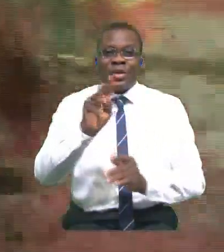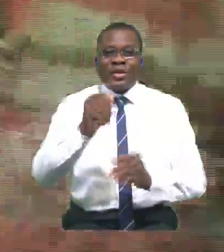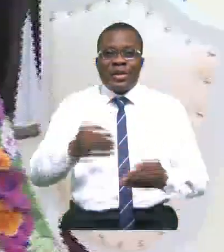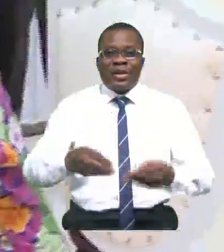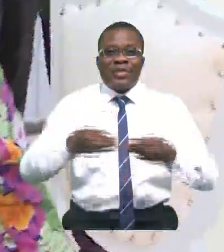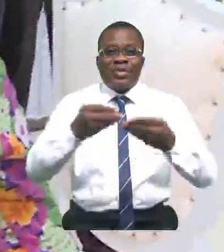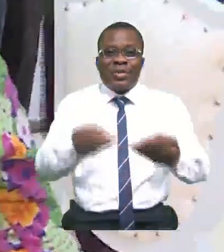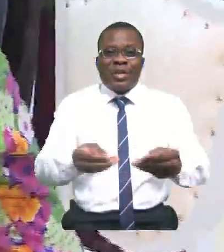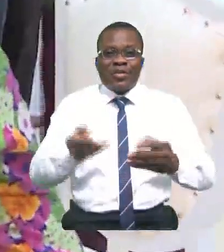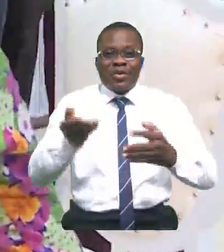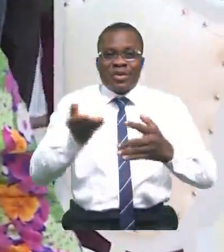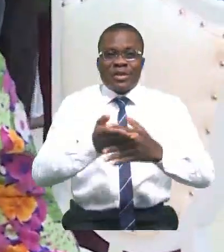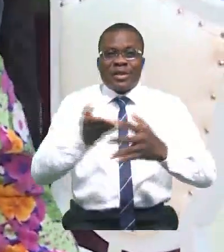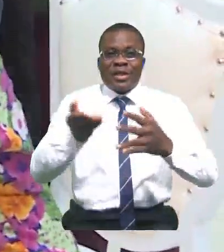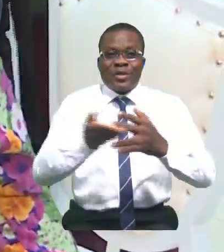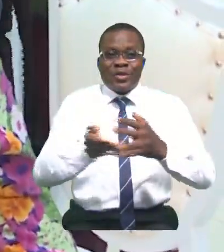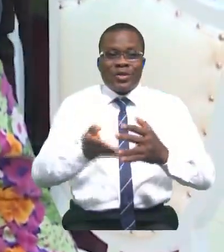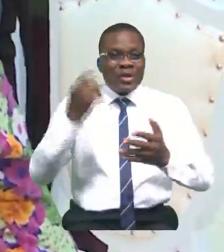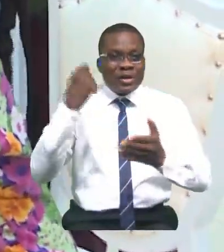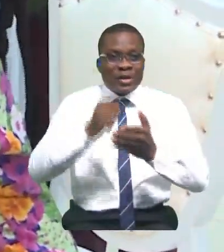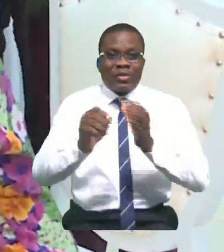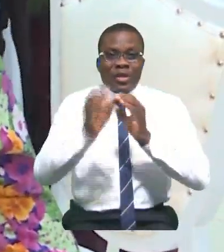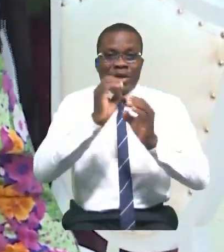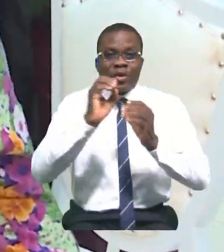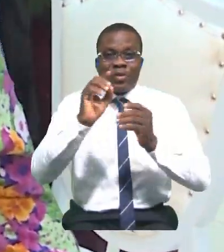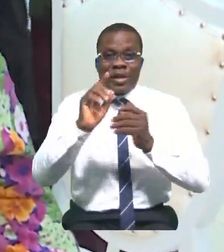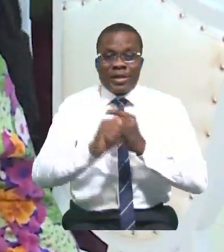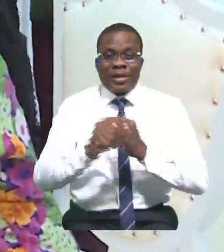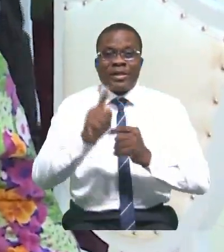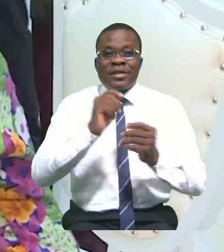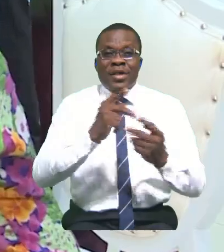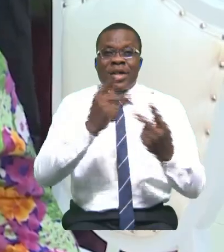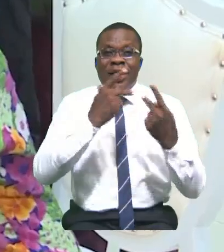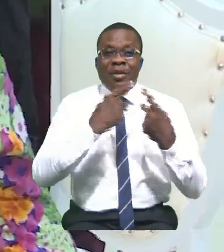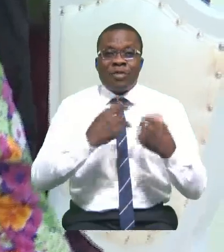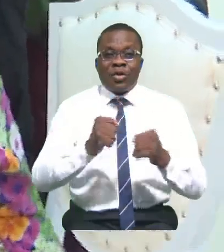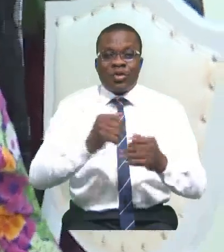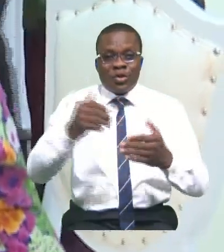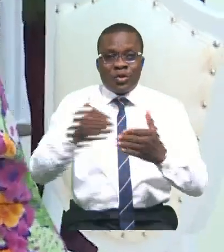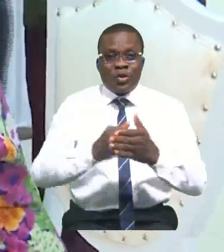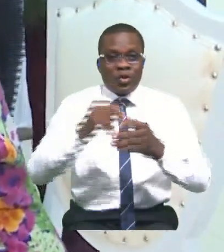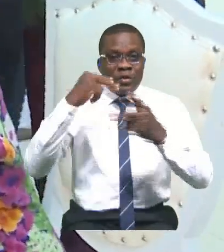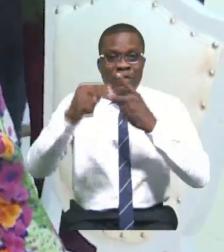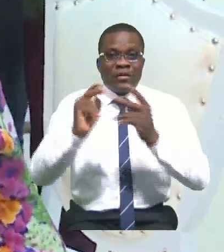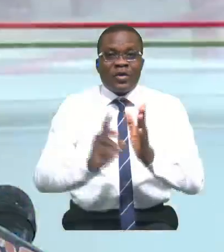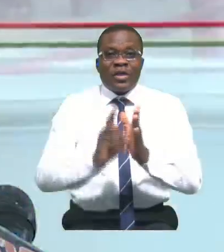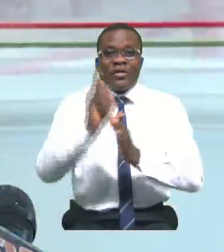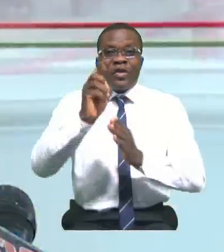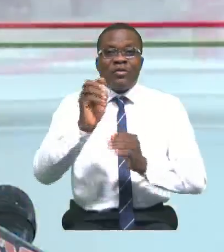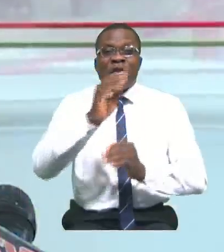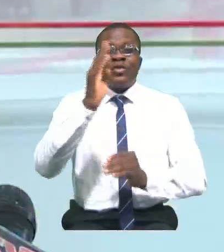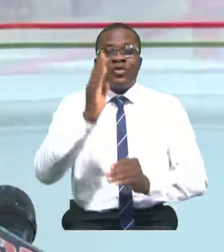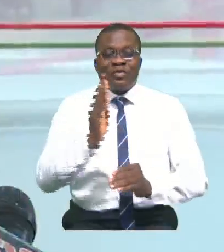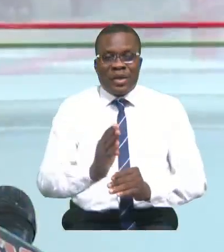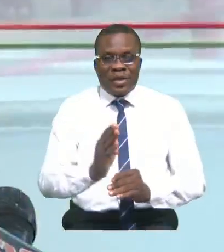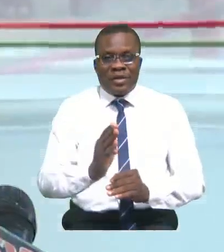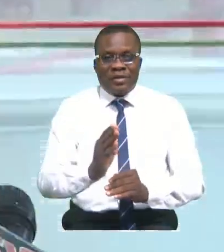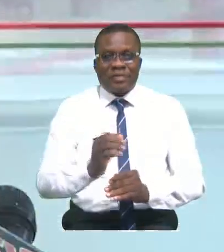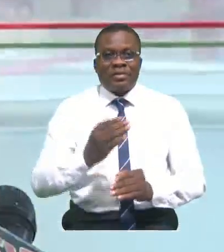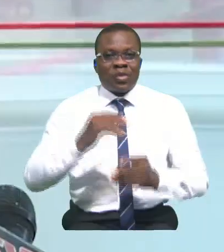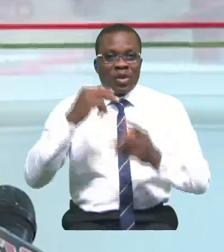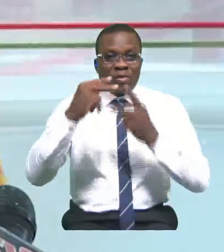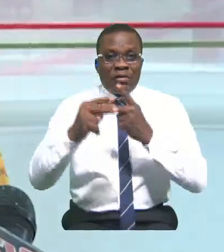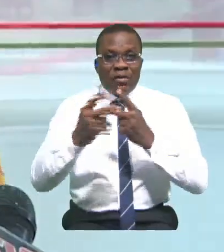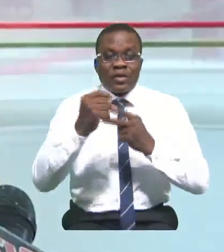dossier secrétaire et communicate ce elle dit être porteuse d'une nouvelle vision de développement du Bénin ma vision c'est de